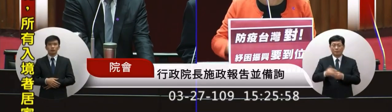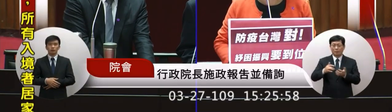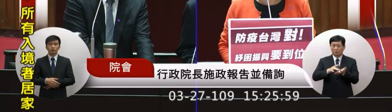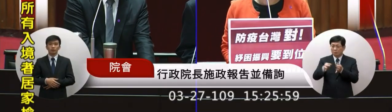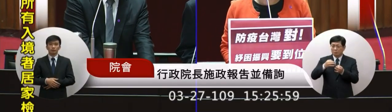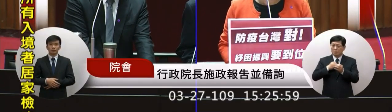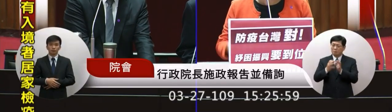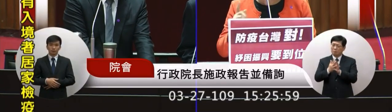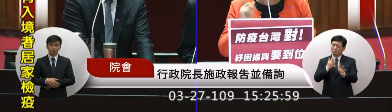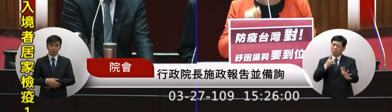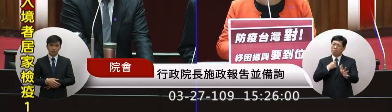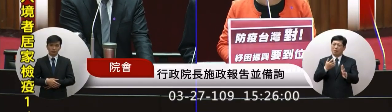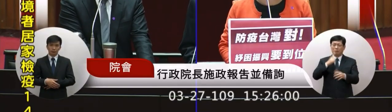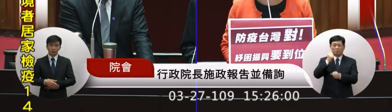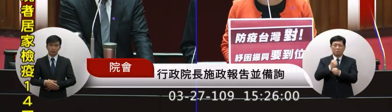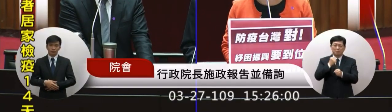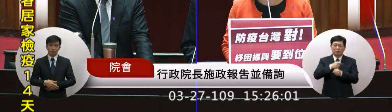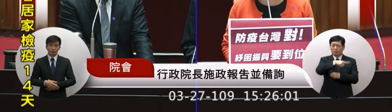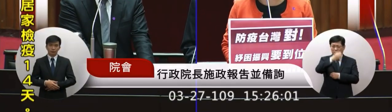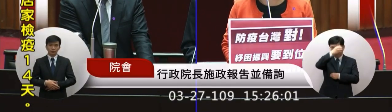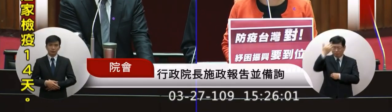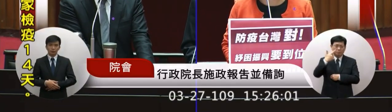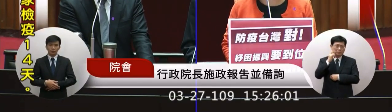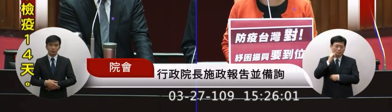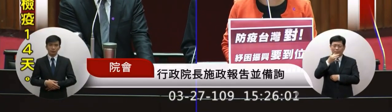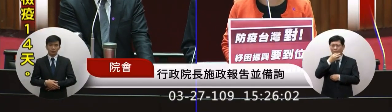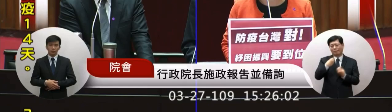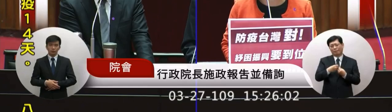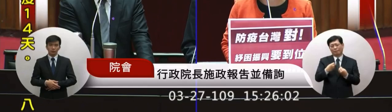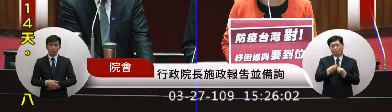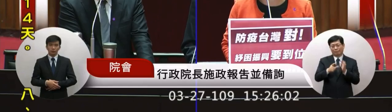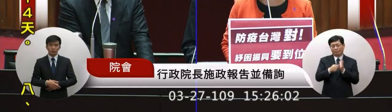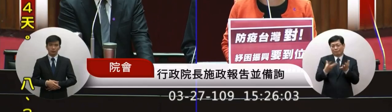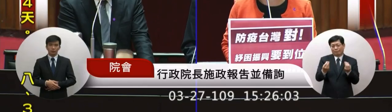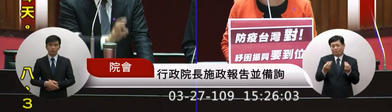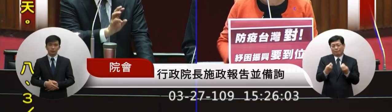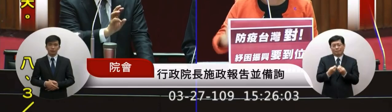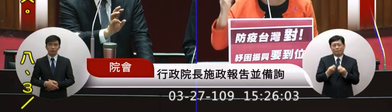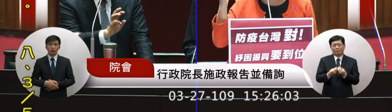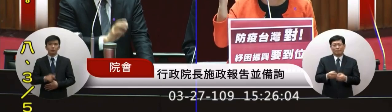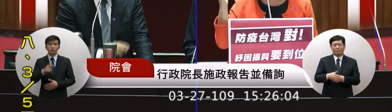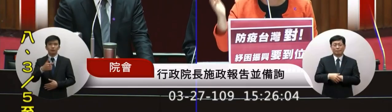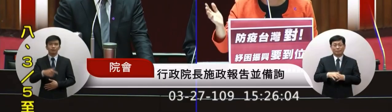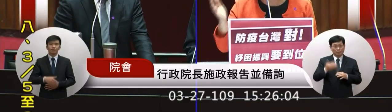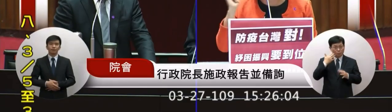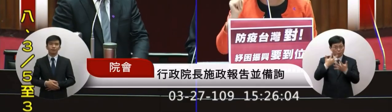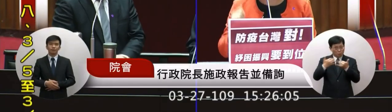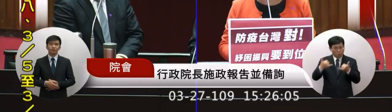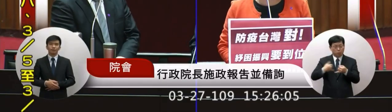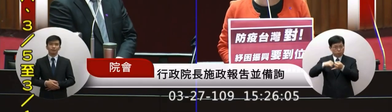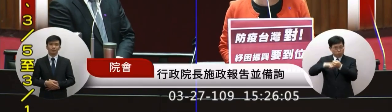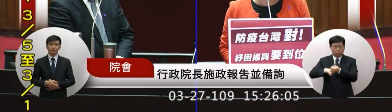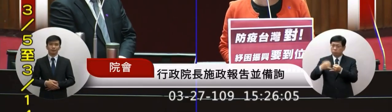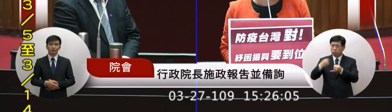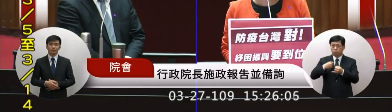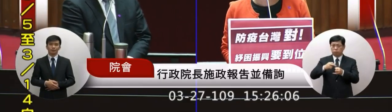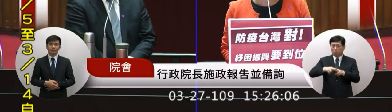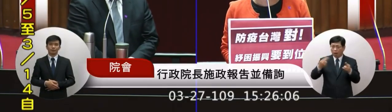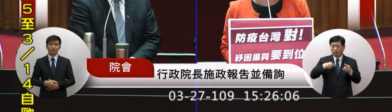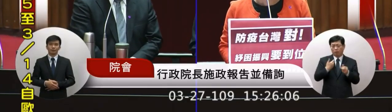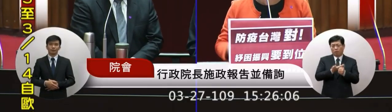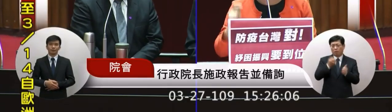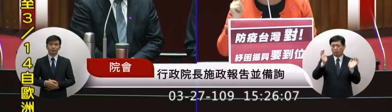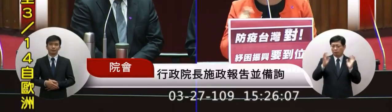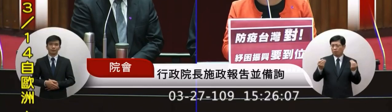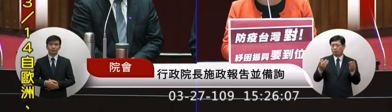局爱去排队啊，上班族、年轻家庭的爸爸妈妈没有时间去排队啊。但是你网络的预购也没有开放儿童口